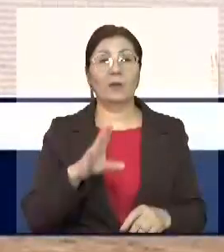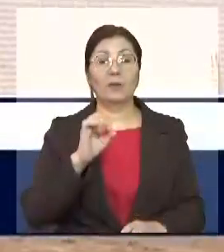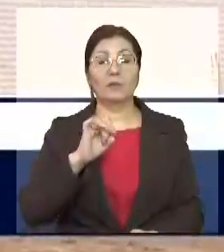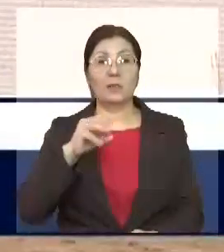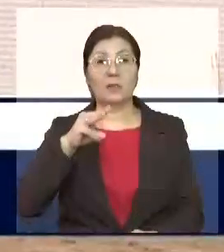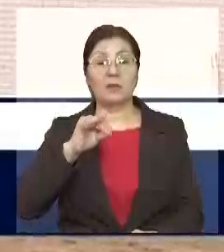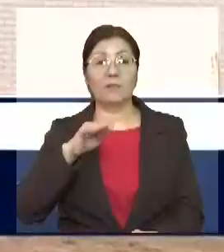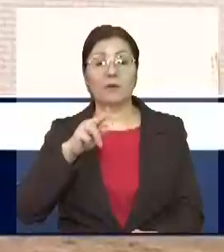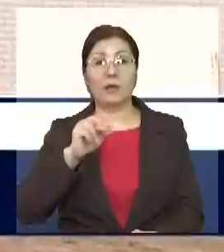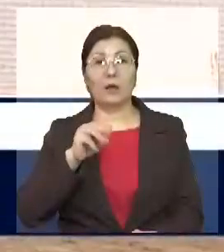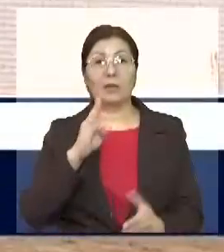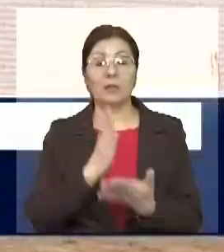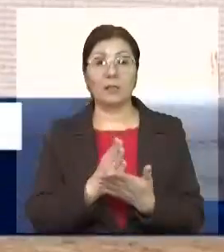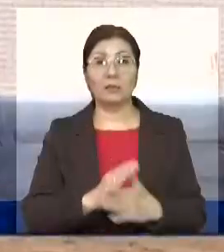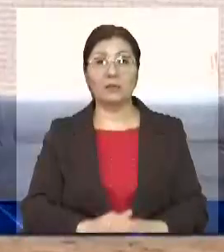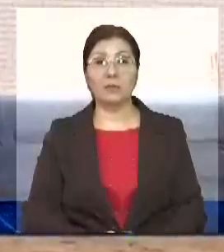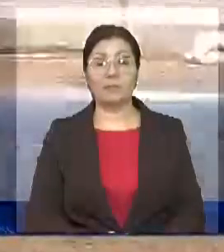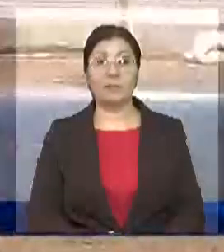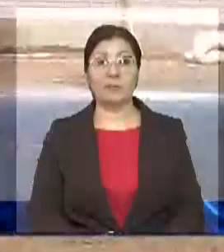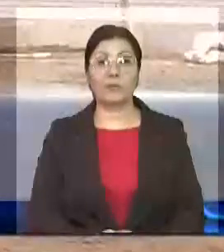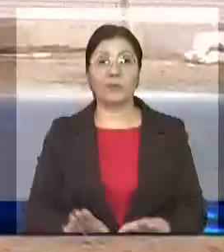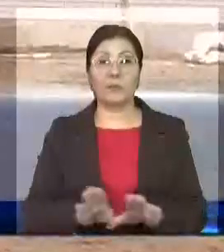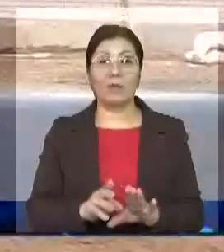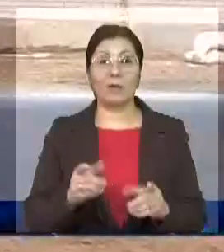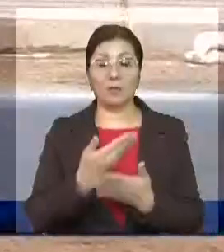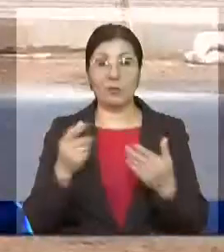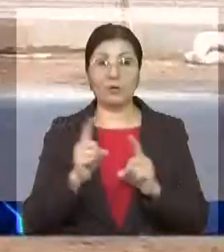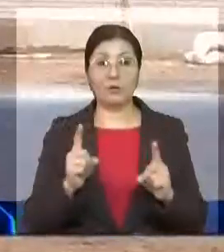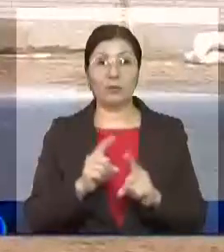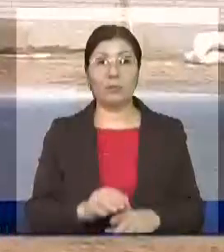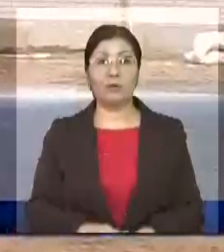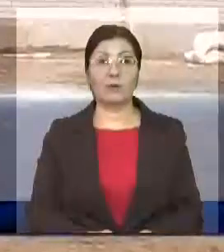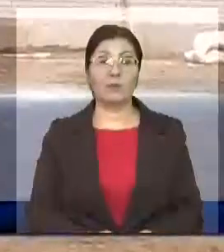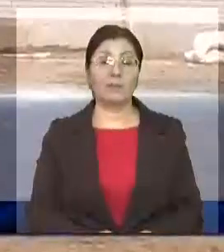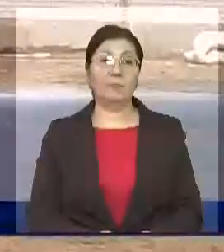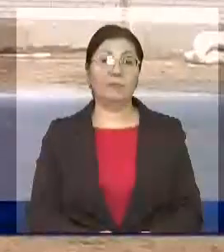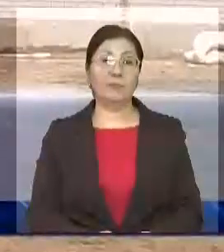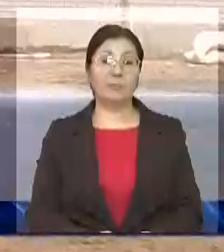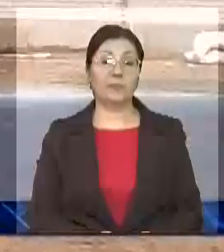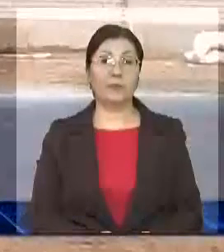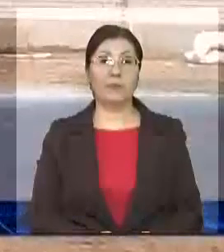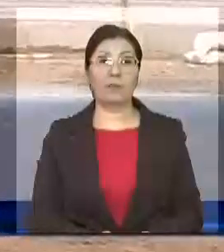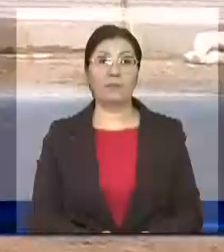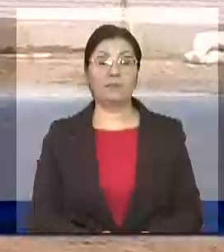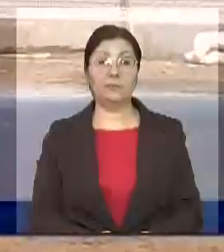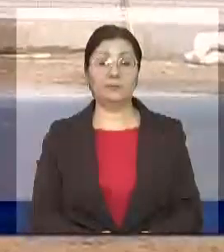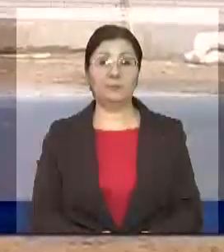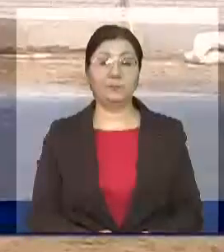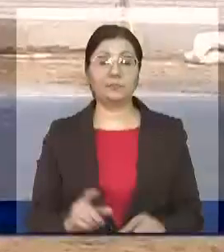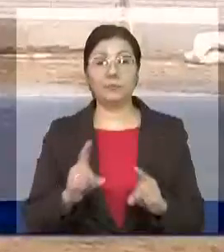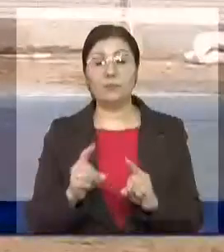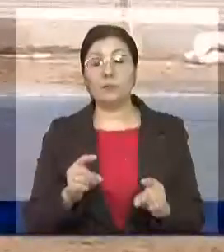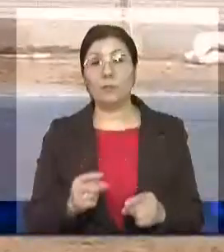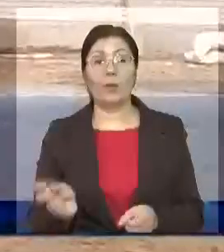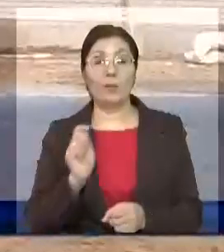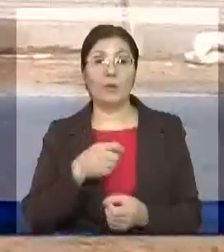предоставляем, имеются. Такого нету, что подпольно где-то изготовили, принесли. Здесь на все